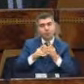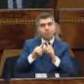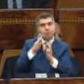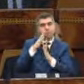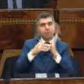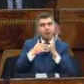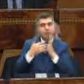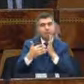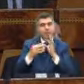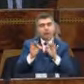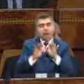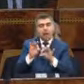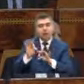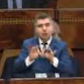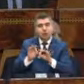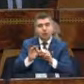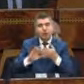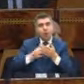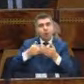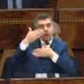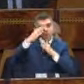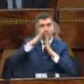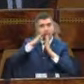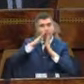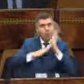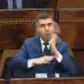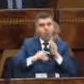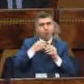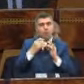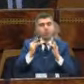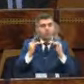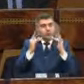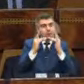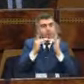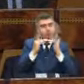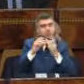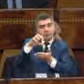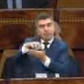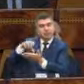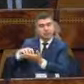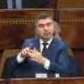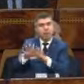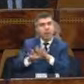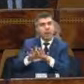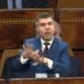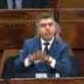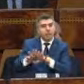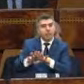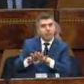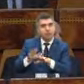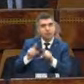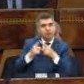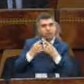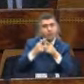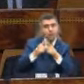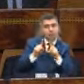عليها، وانصافا لاقاليم المملكه كنطالب الداخليه باقليم الشوكيتبها بكل من تنال تومسه